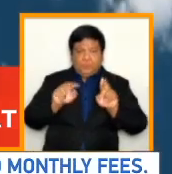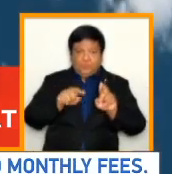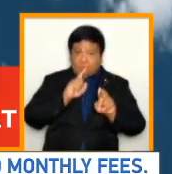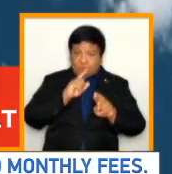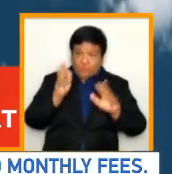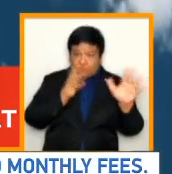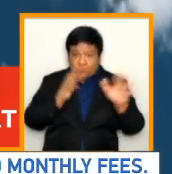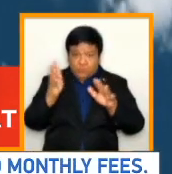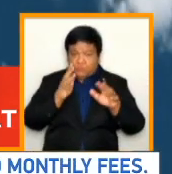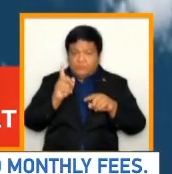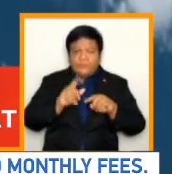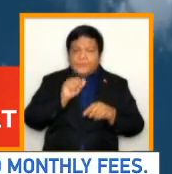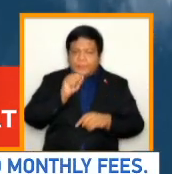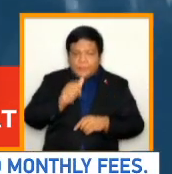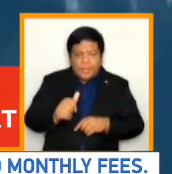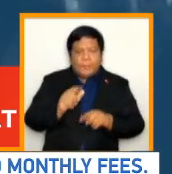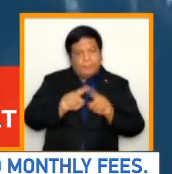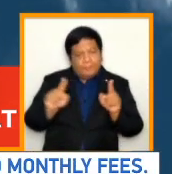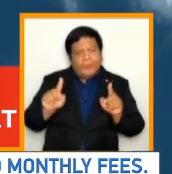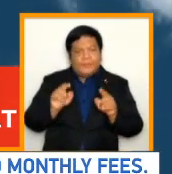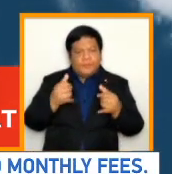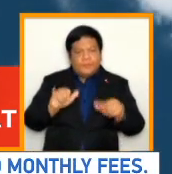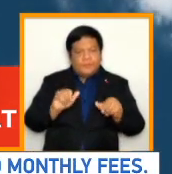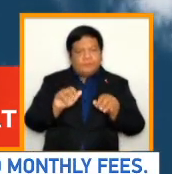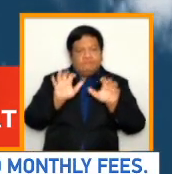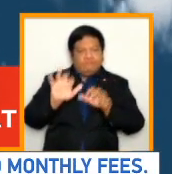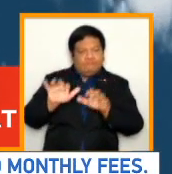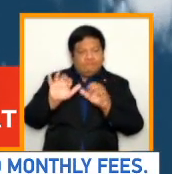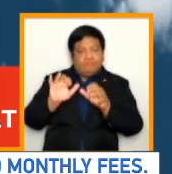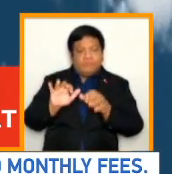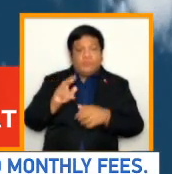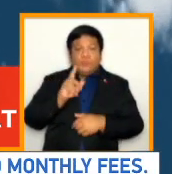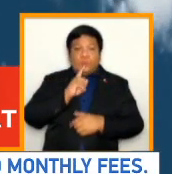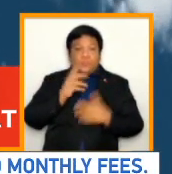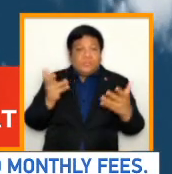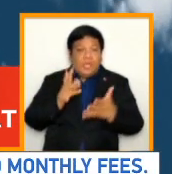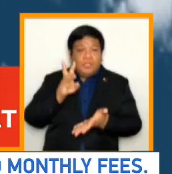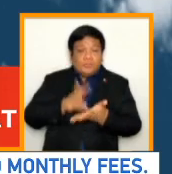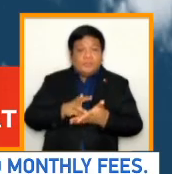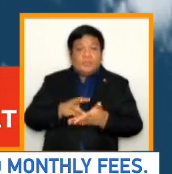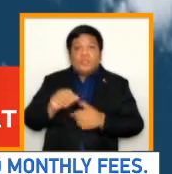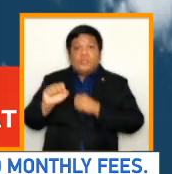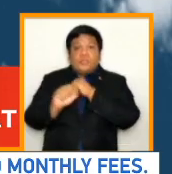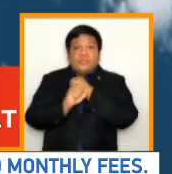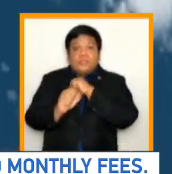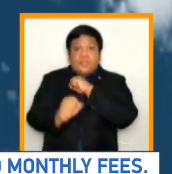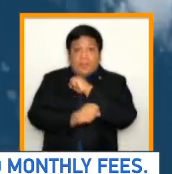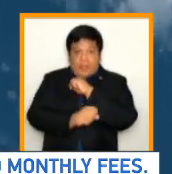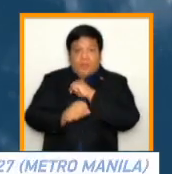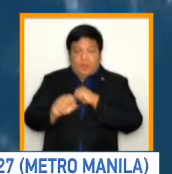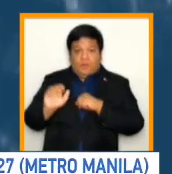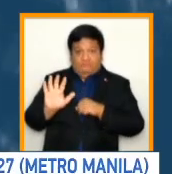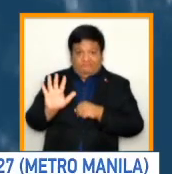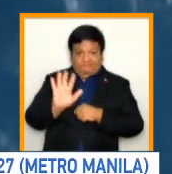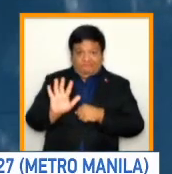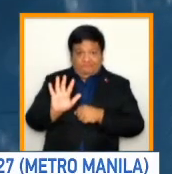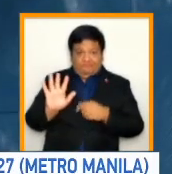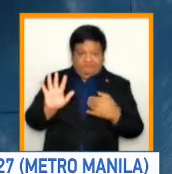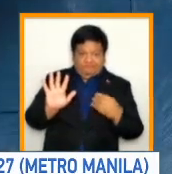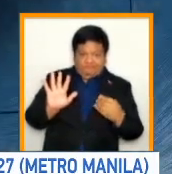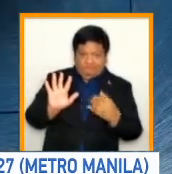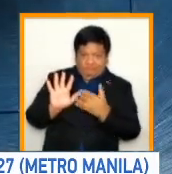Huling nakita ang LPA sa layong 20 kilometers east, northeast ng Catarman, northern Samar. Sa wind map ng Metro Weather,